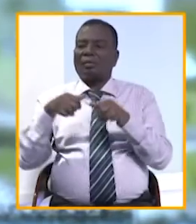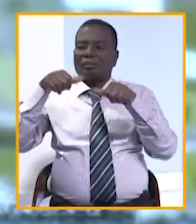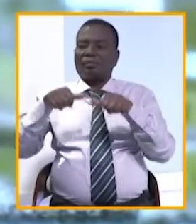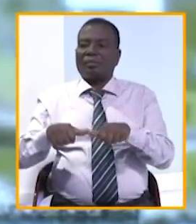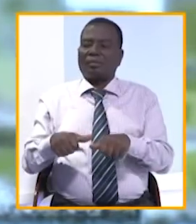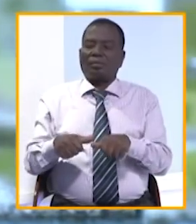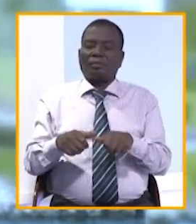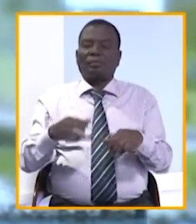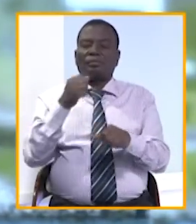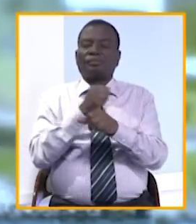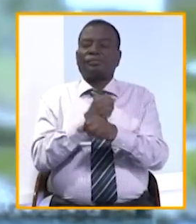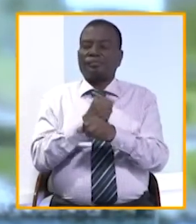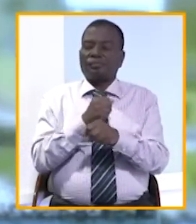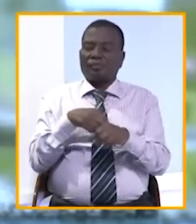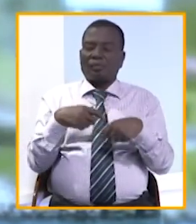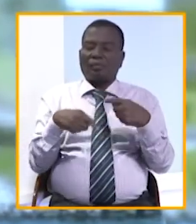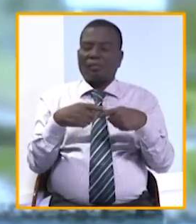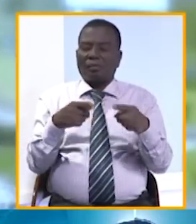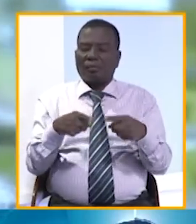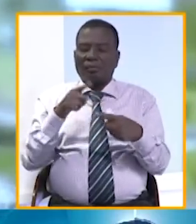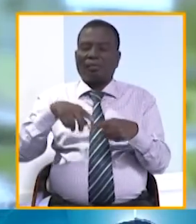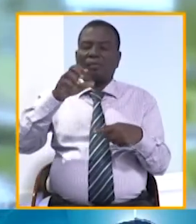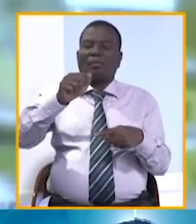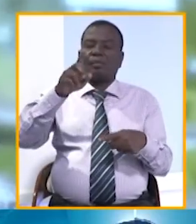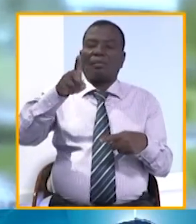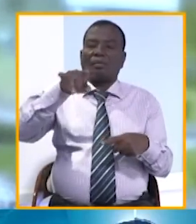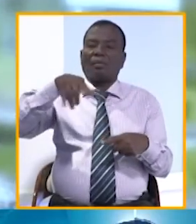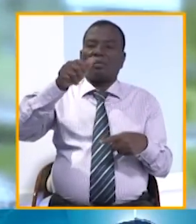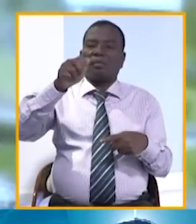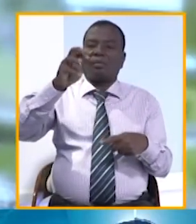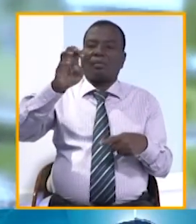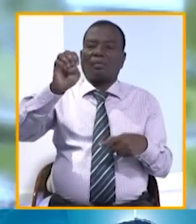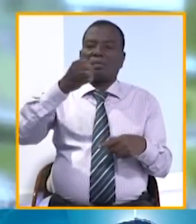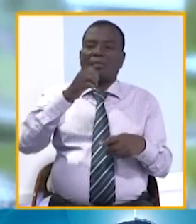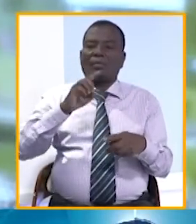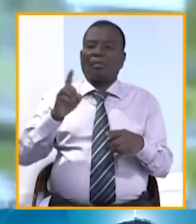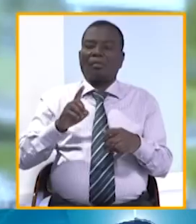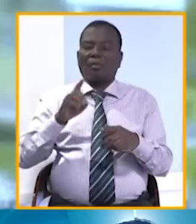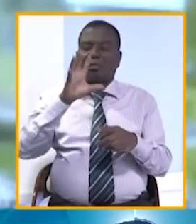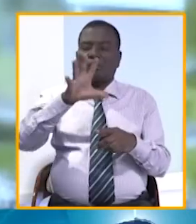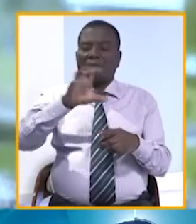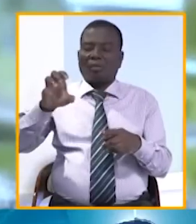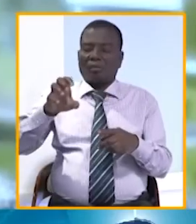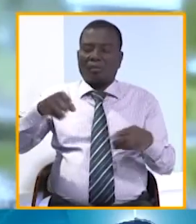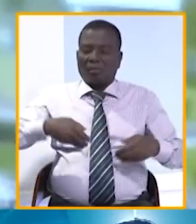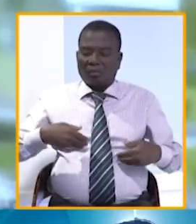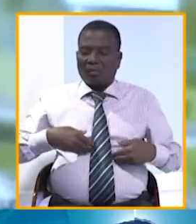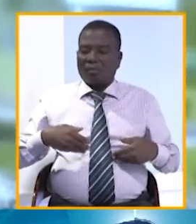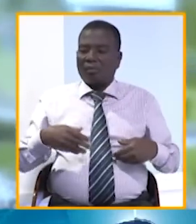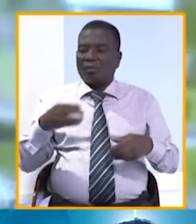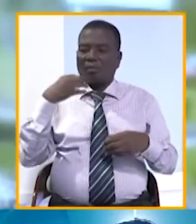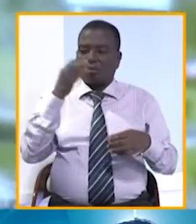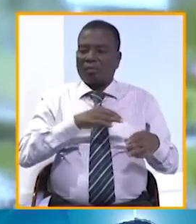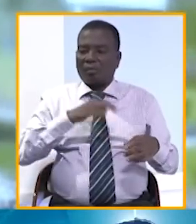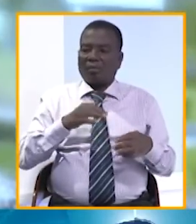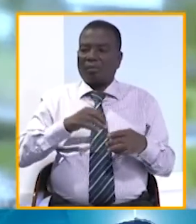dans le district d'Abidjan, direction à présent la commune d'Adjamé, où 500 jeunes viennent de bénéficier d'un appui financier de la mairie qui s'élève à 100 millions